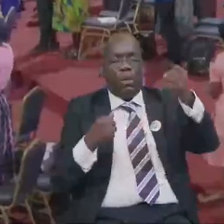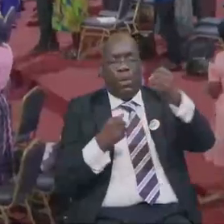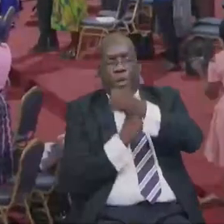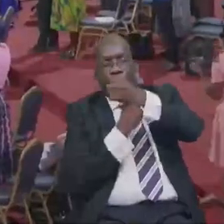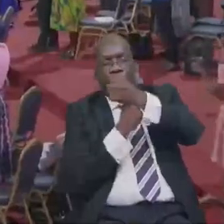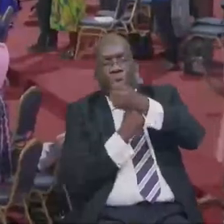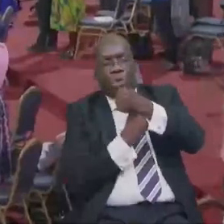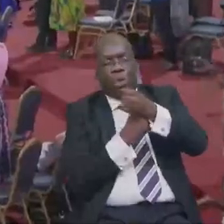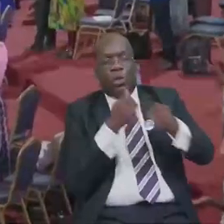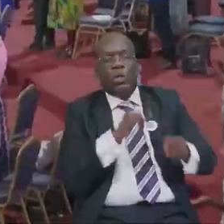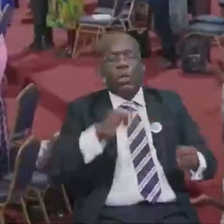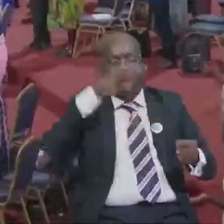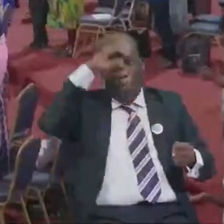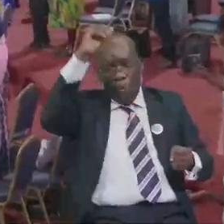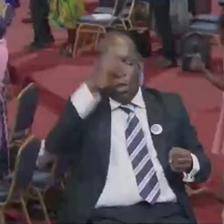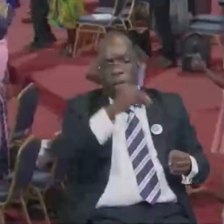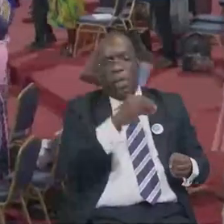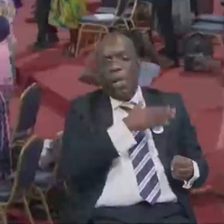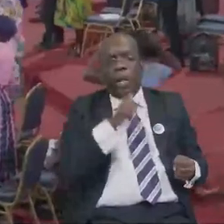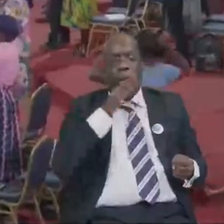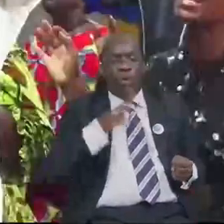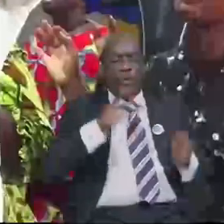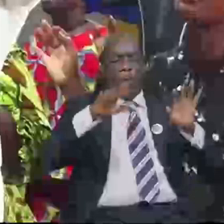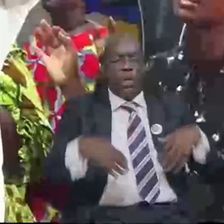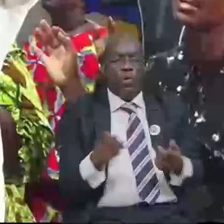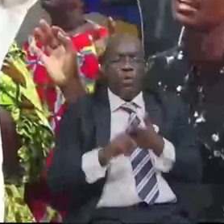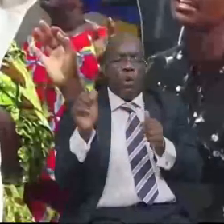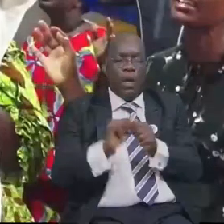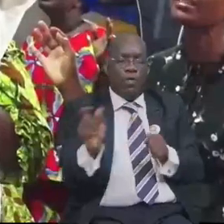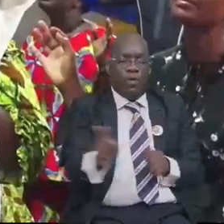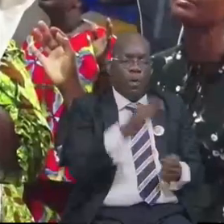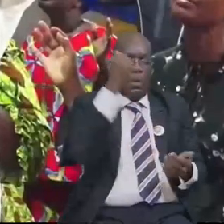Les hommes qui te soutiennent, donne à chacun.